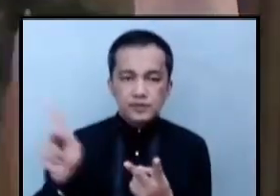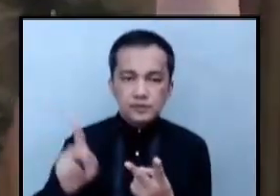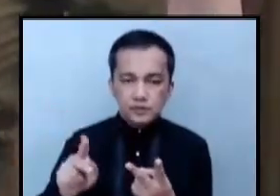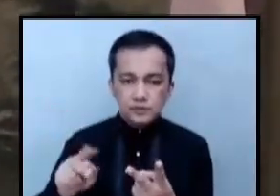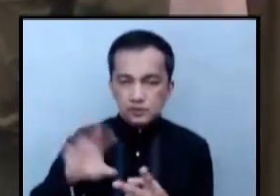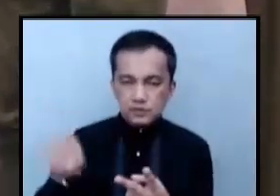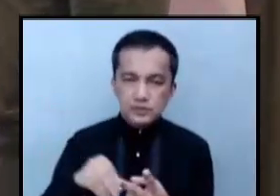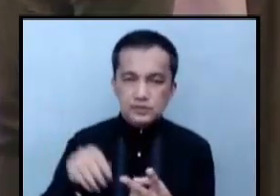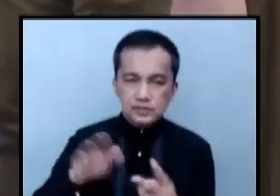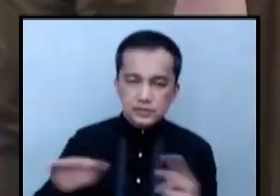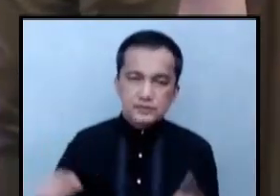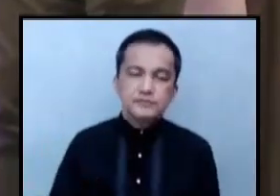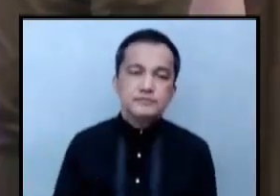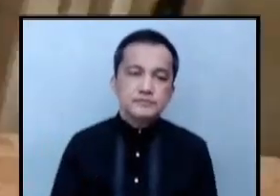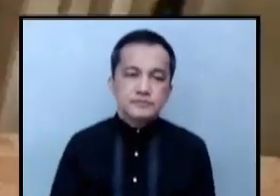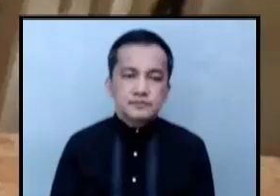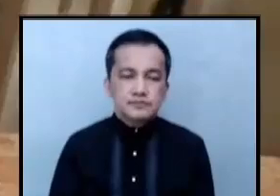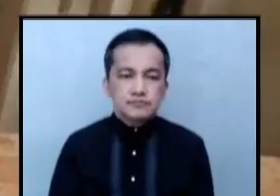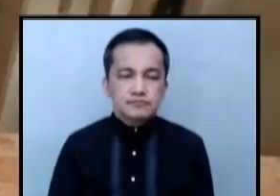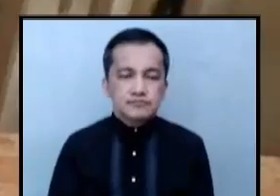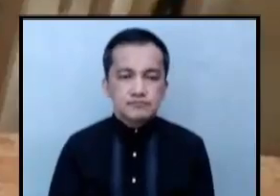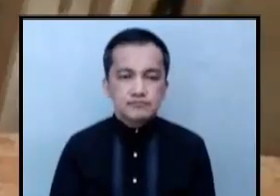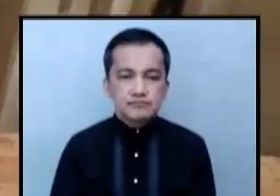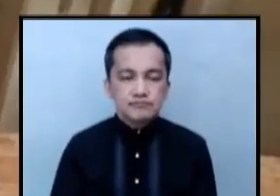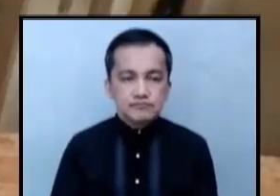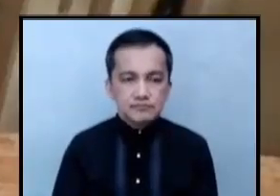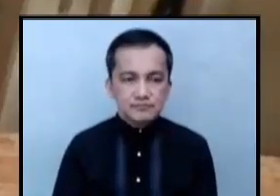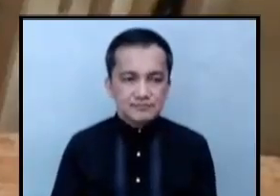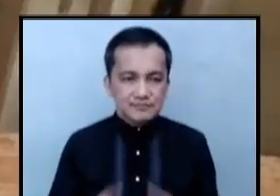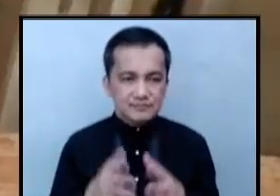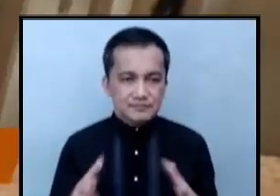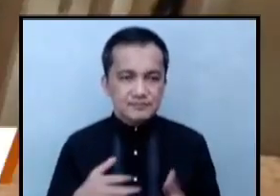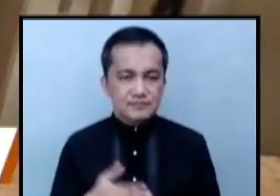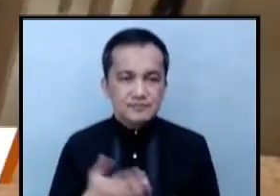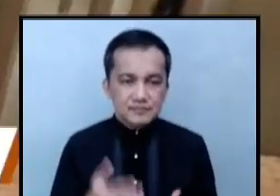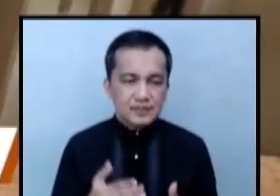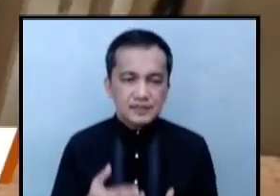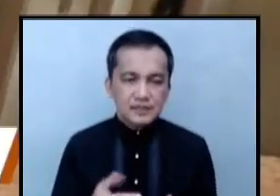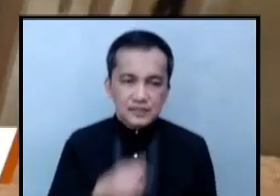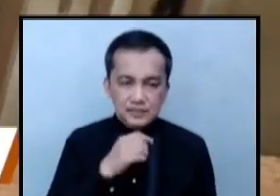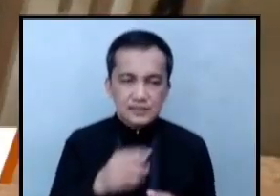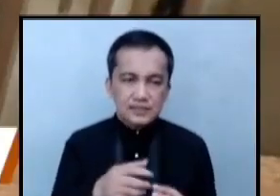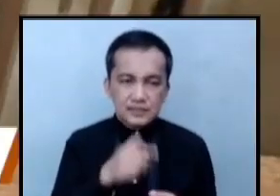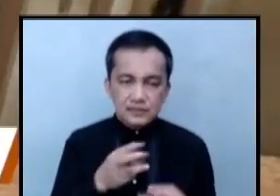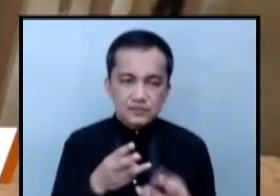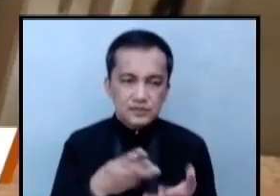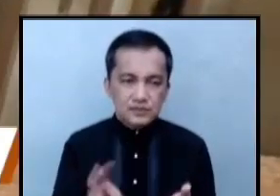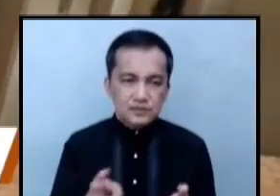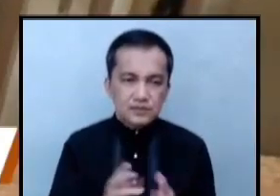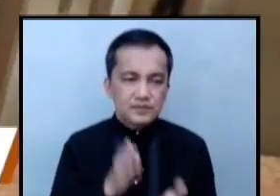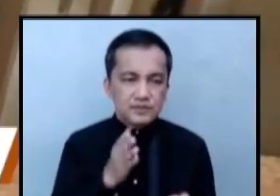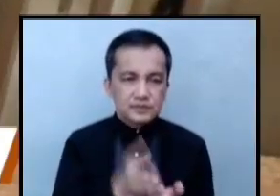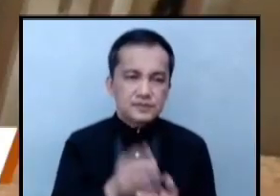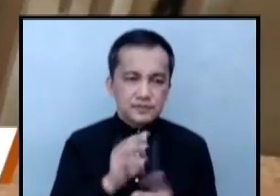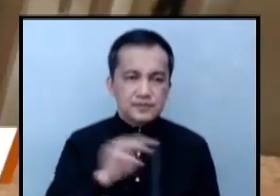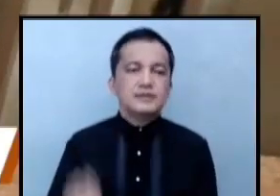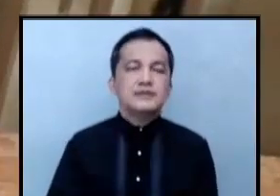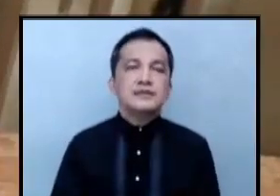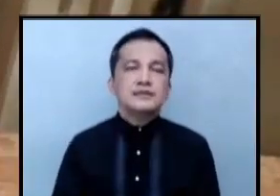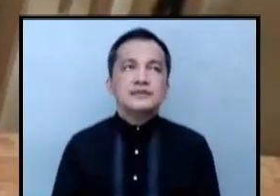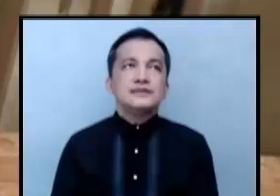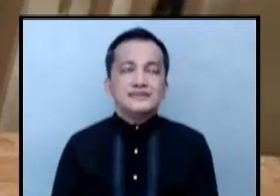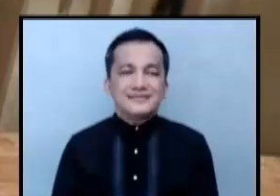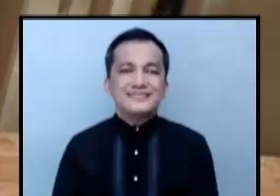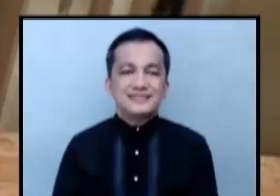category. Sobrang saya po namin kasi hindi po sayang yung pagpunta namin dito sa Manila. At saka proud na proud po kami